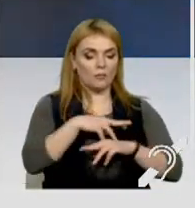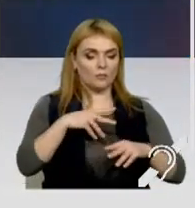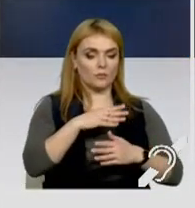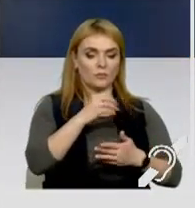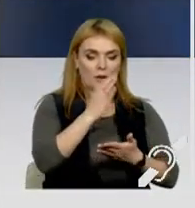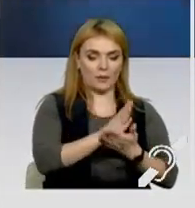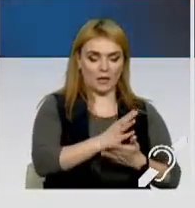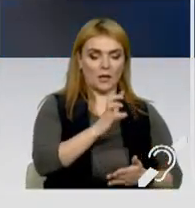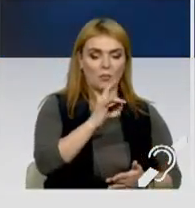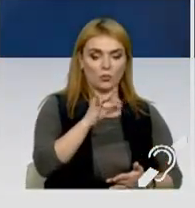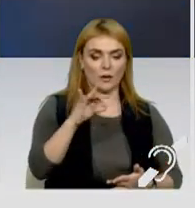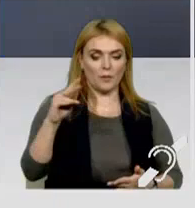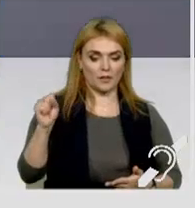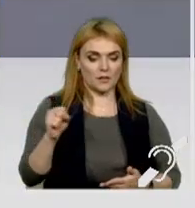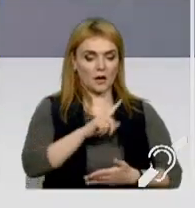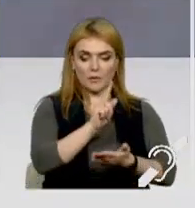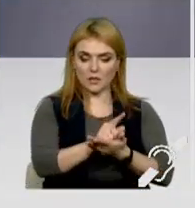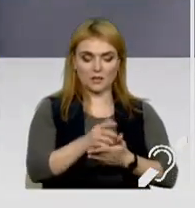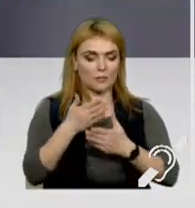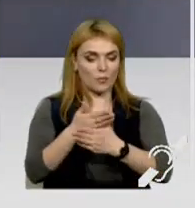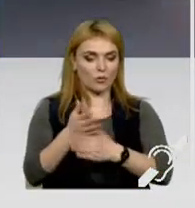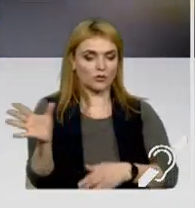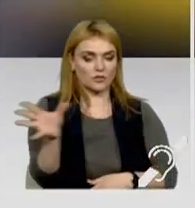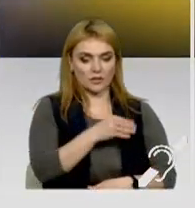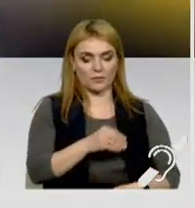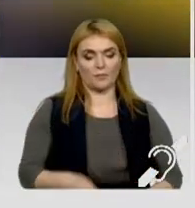cetățenilor care au fost implicați în acest